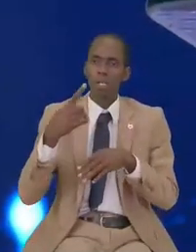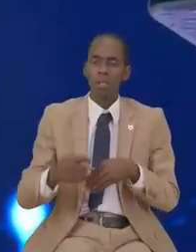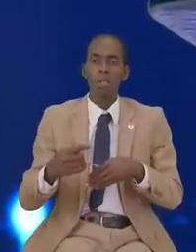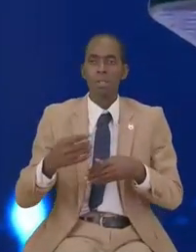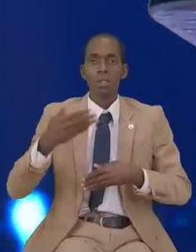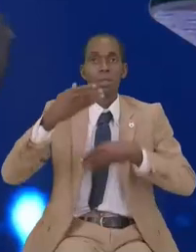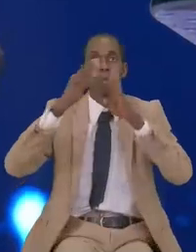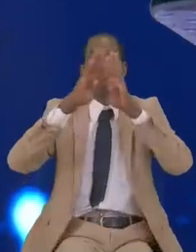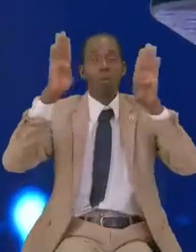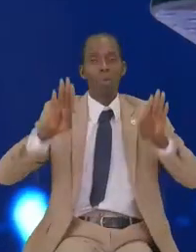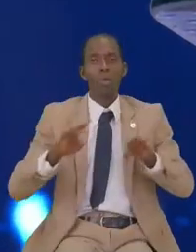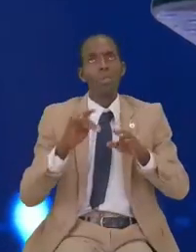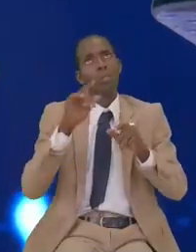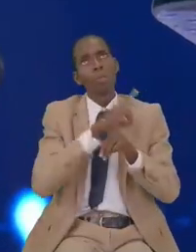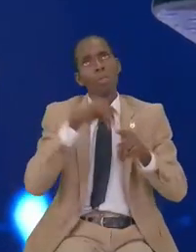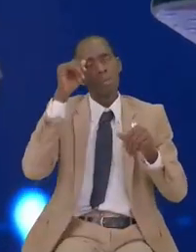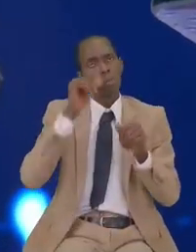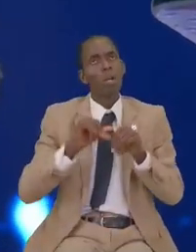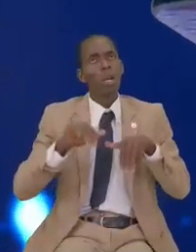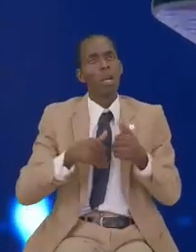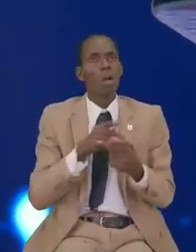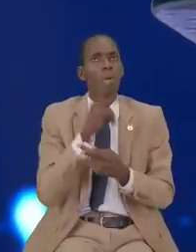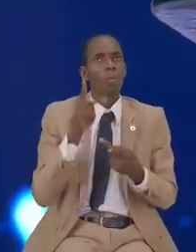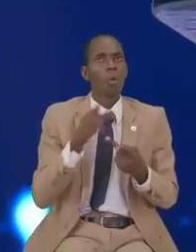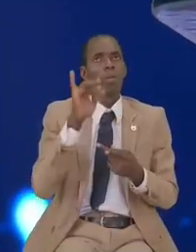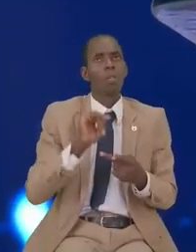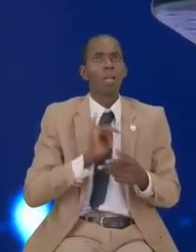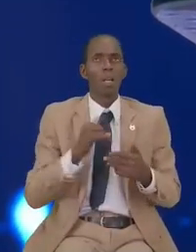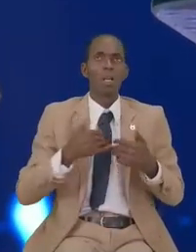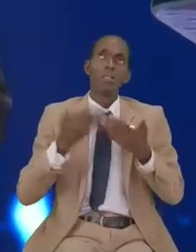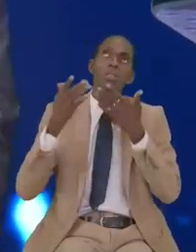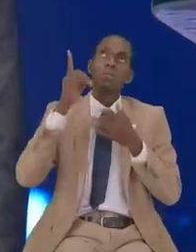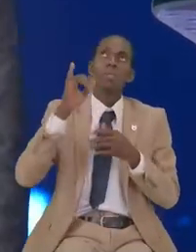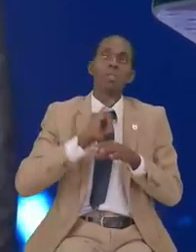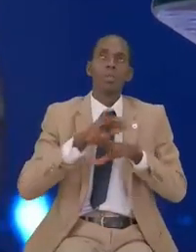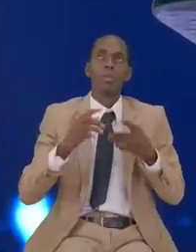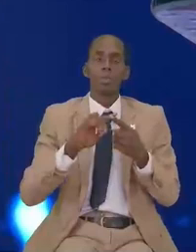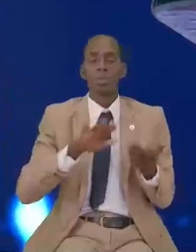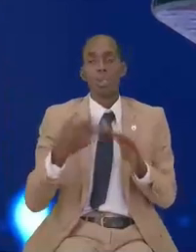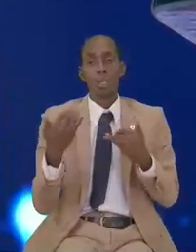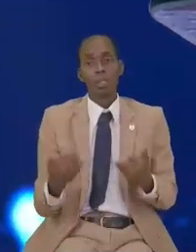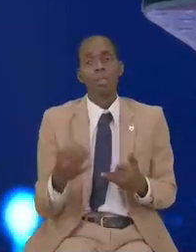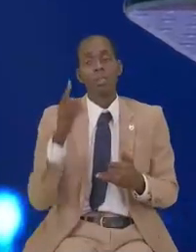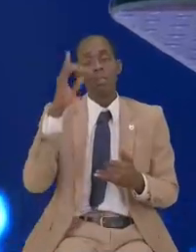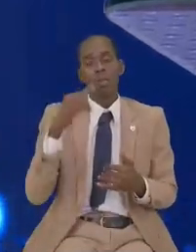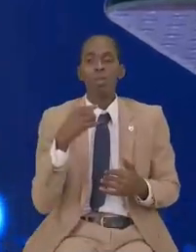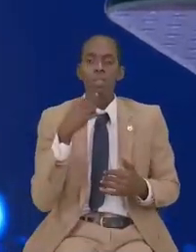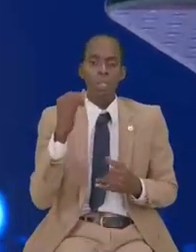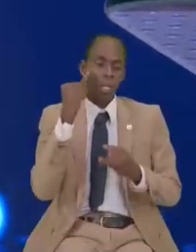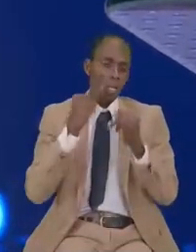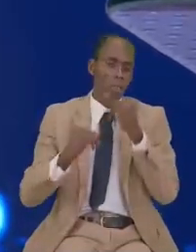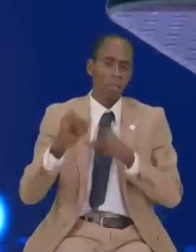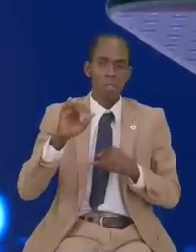Dieu, rappelle-toi comment je t'ai servi avec fidélité. Je ne veux pas mourir maintenant. Dieu a envoyé Esaïe, va lui